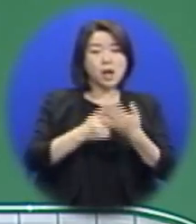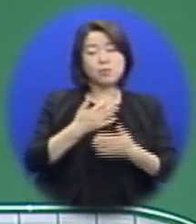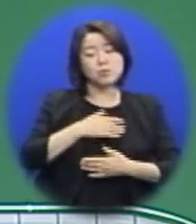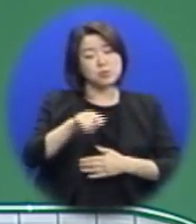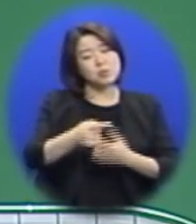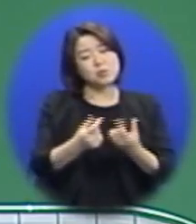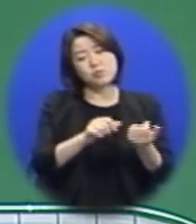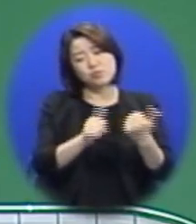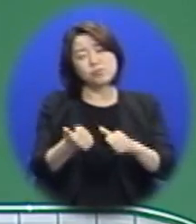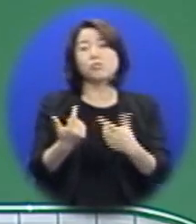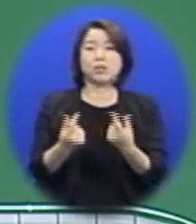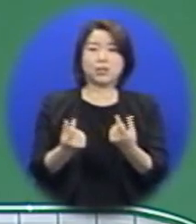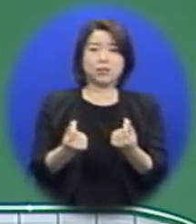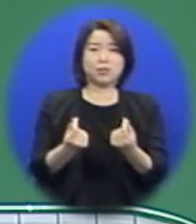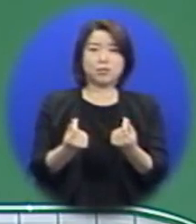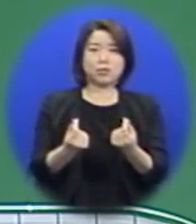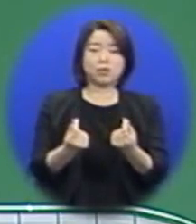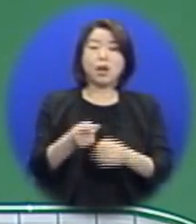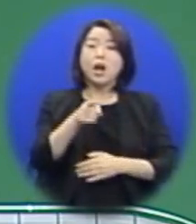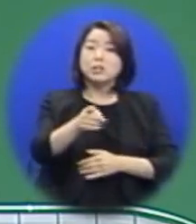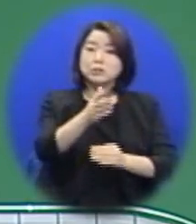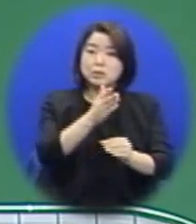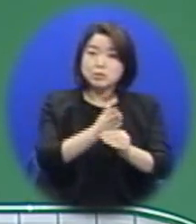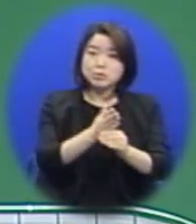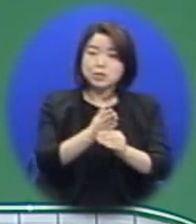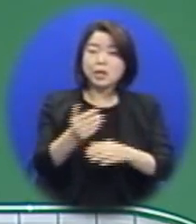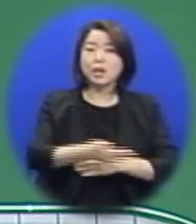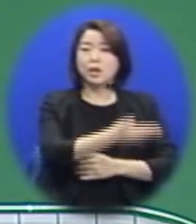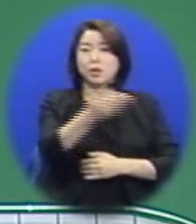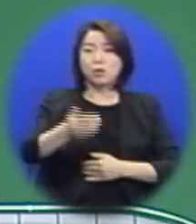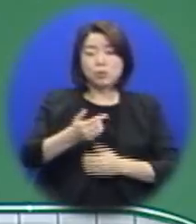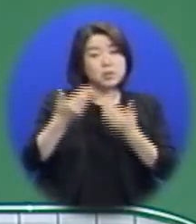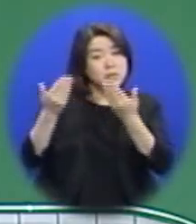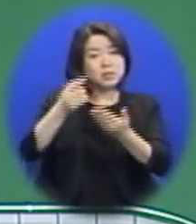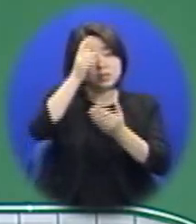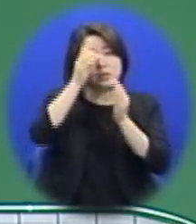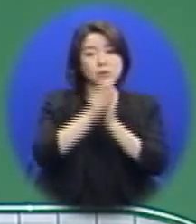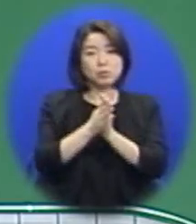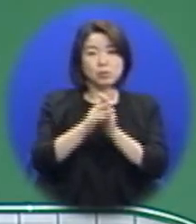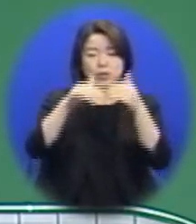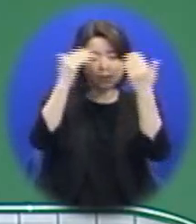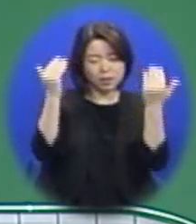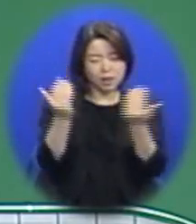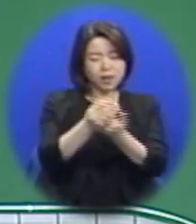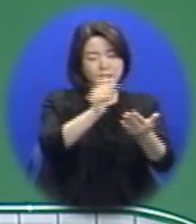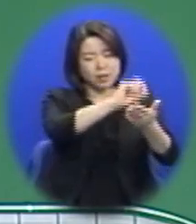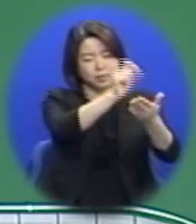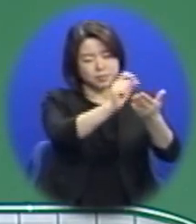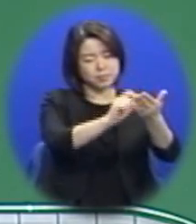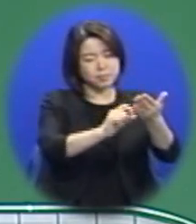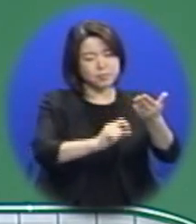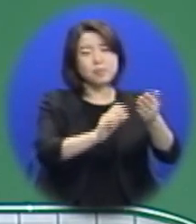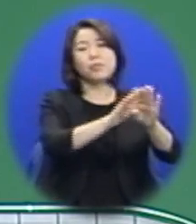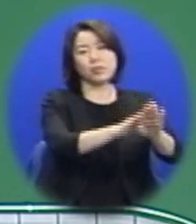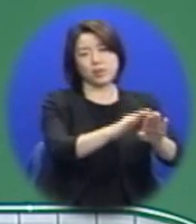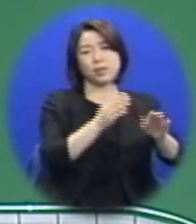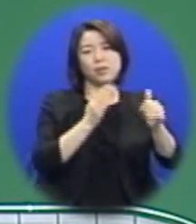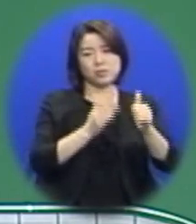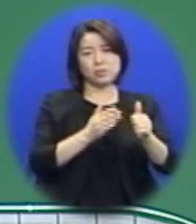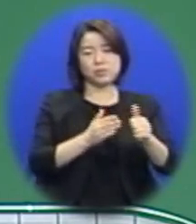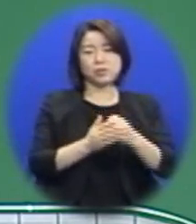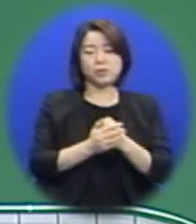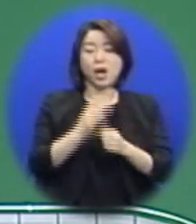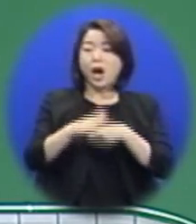같습니다. 그런 가운데 여러분이 드리는 기도 그것도 다 기록하세요. 하나님 이거